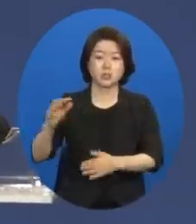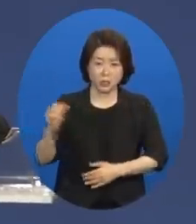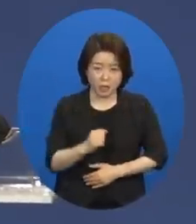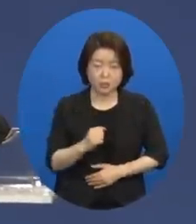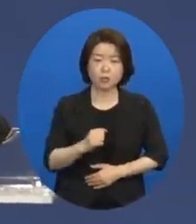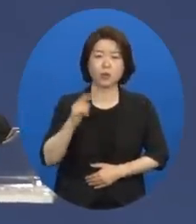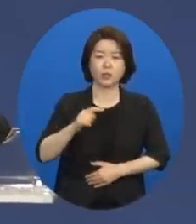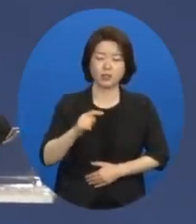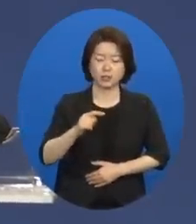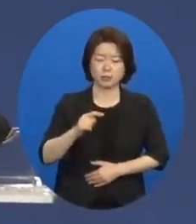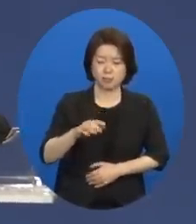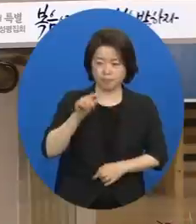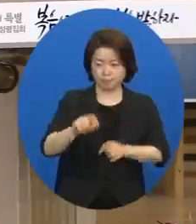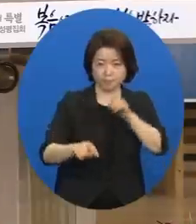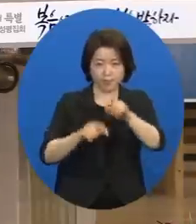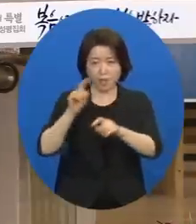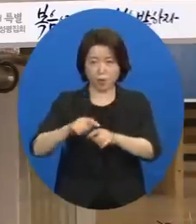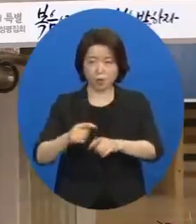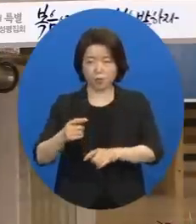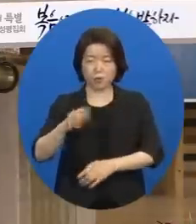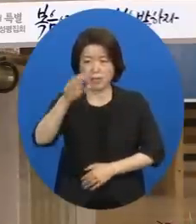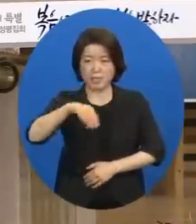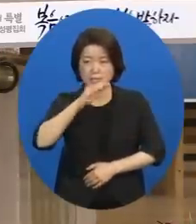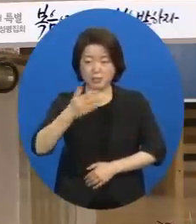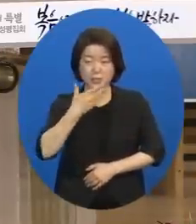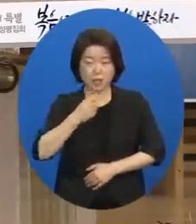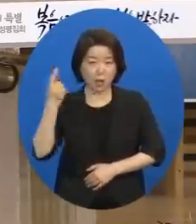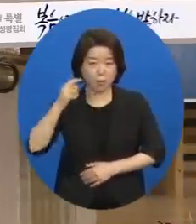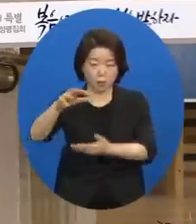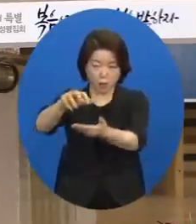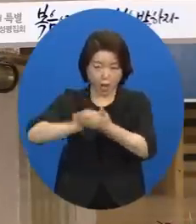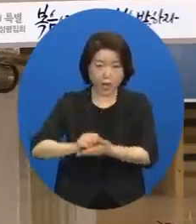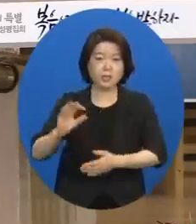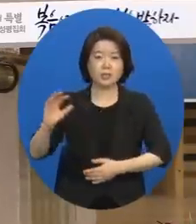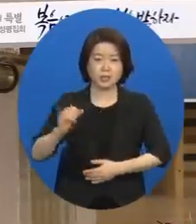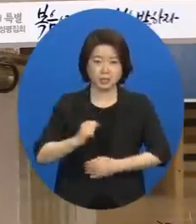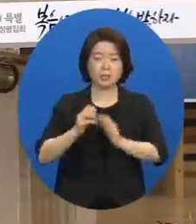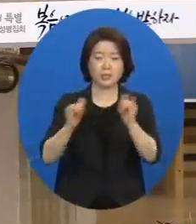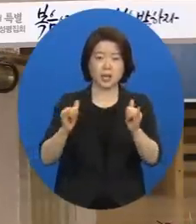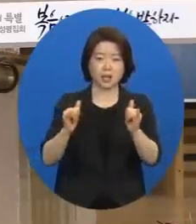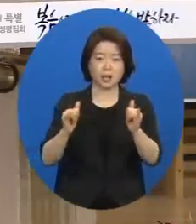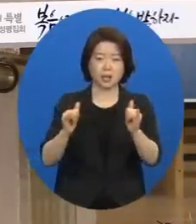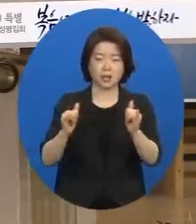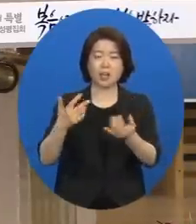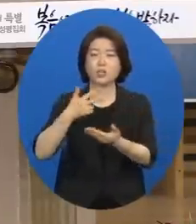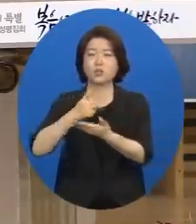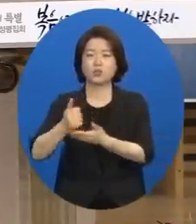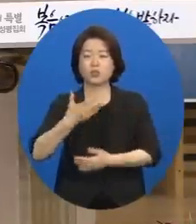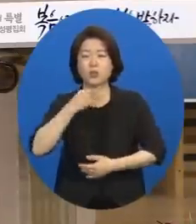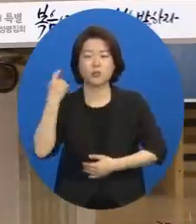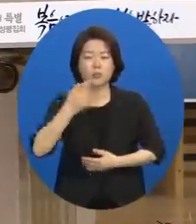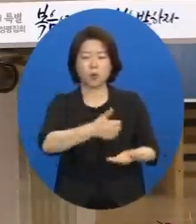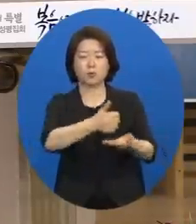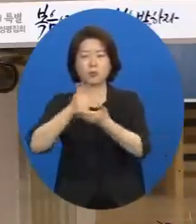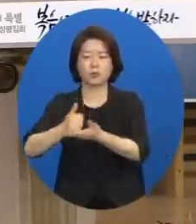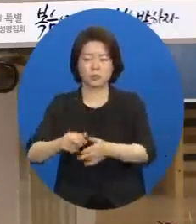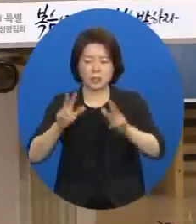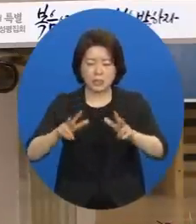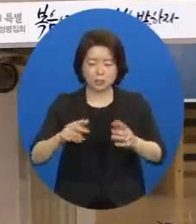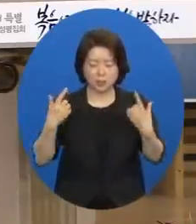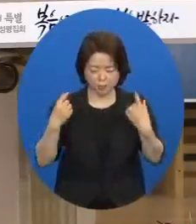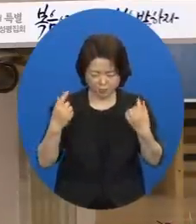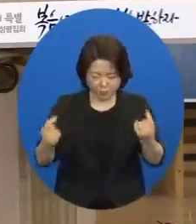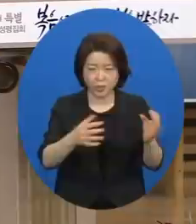그 걸음을 십자가의 복음을 취한 자들에게 놀랍게도 주님의 이 복음의 초청은 지금 현재형으로